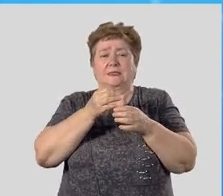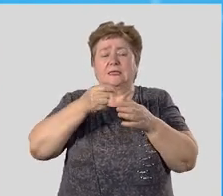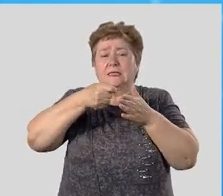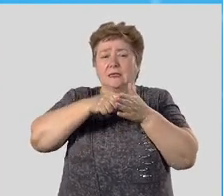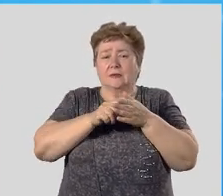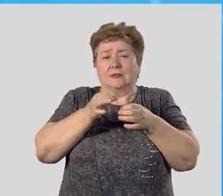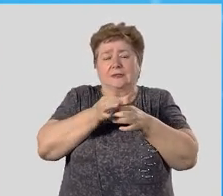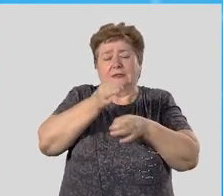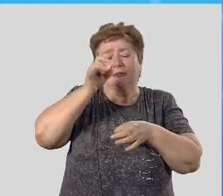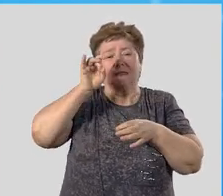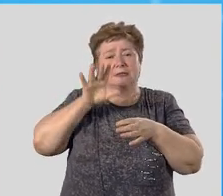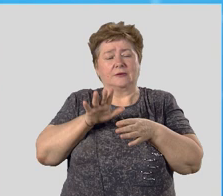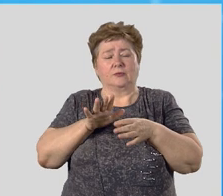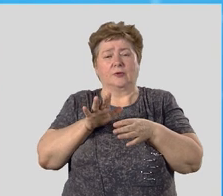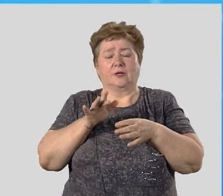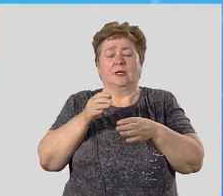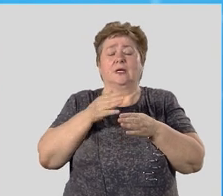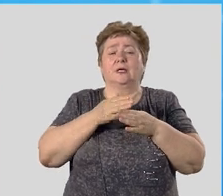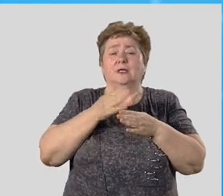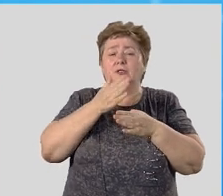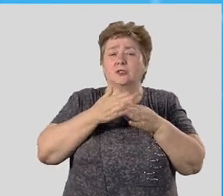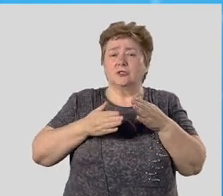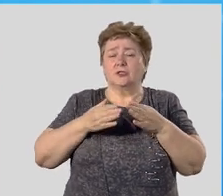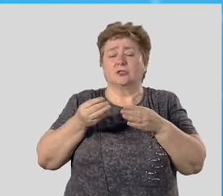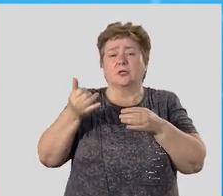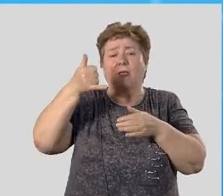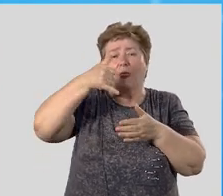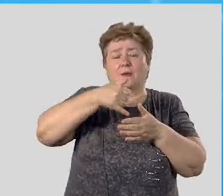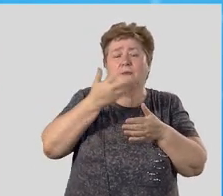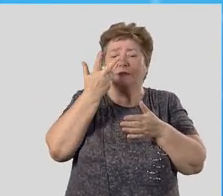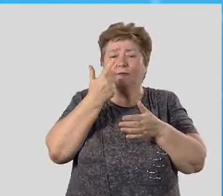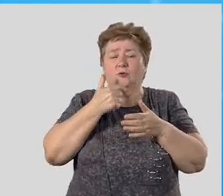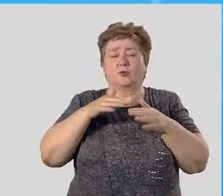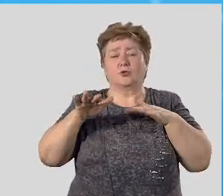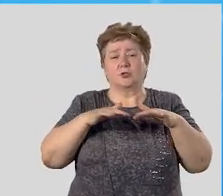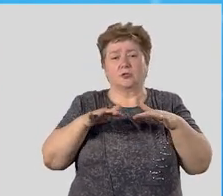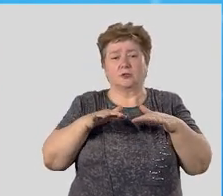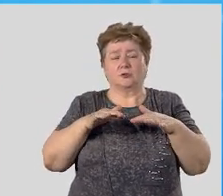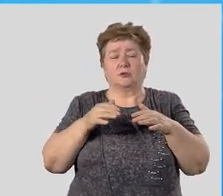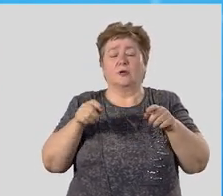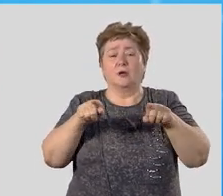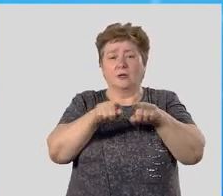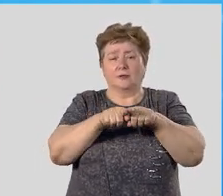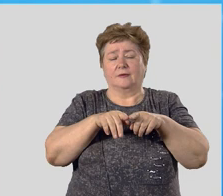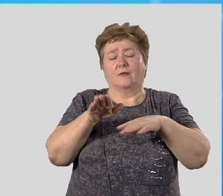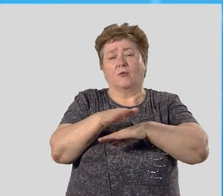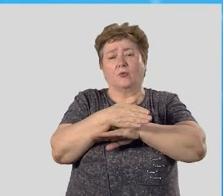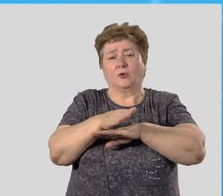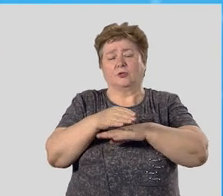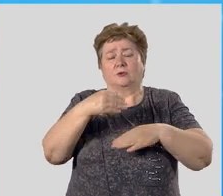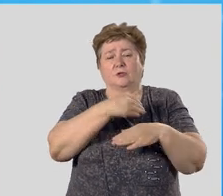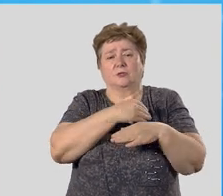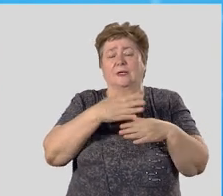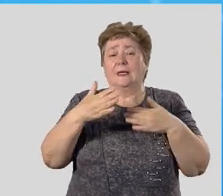запаянную стеклянную трубку, частично наполненную подкрашенной жидкостью, как в уличном